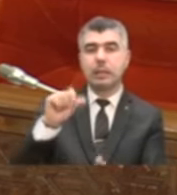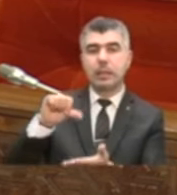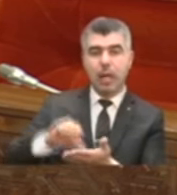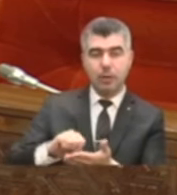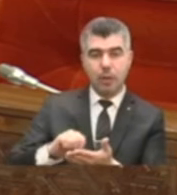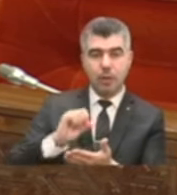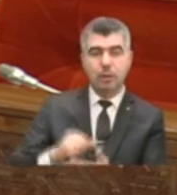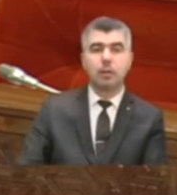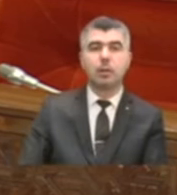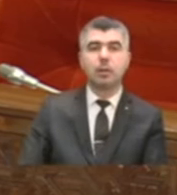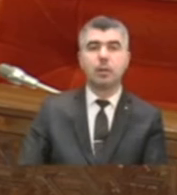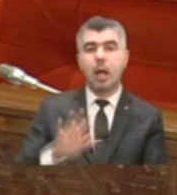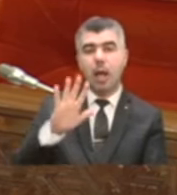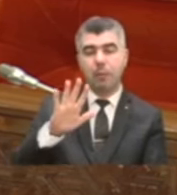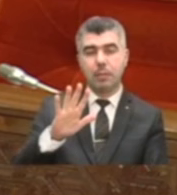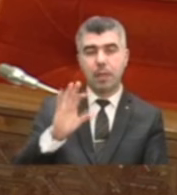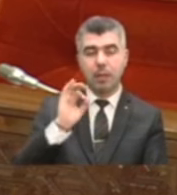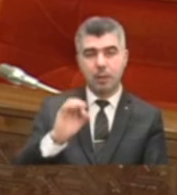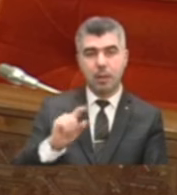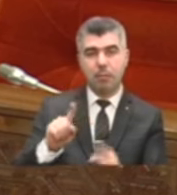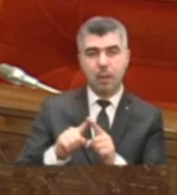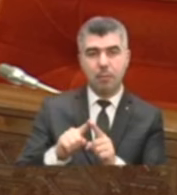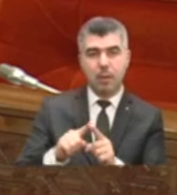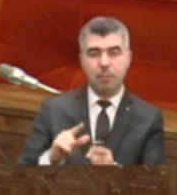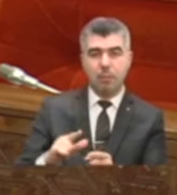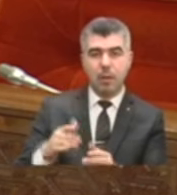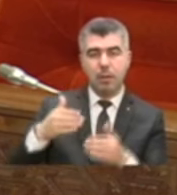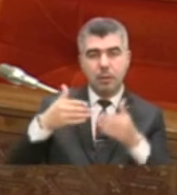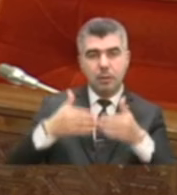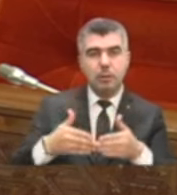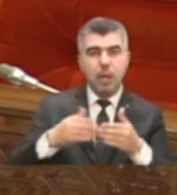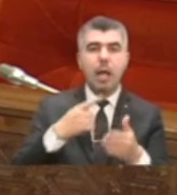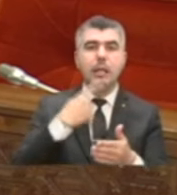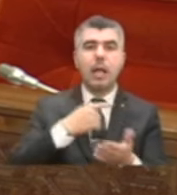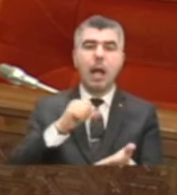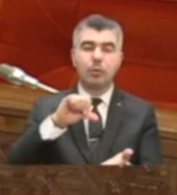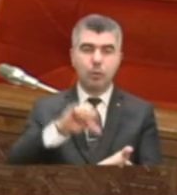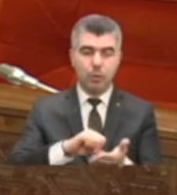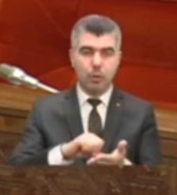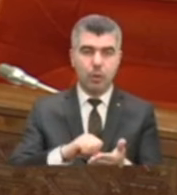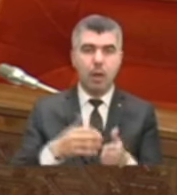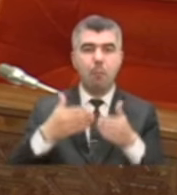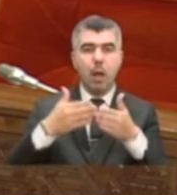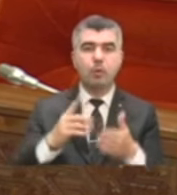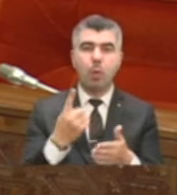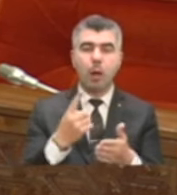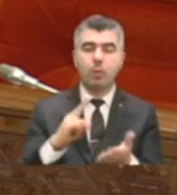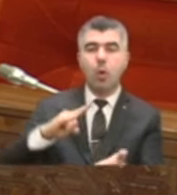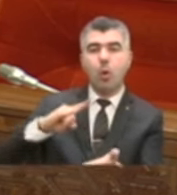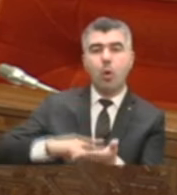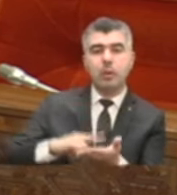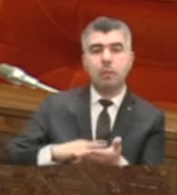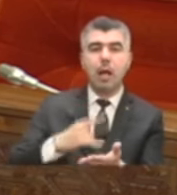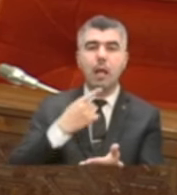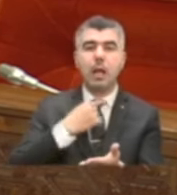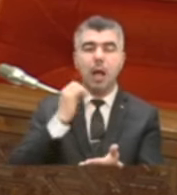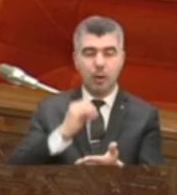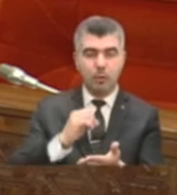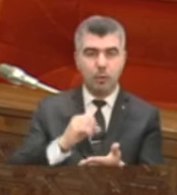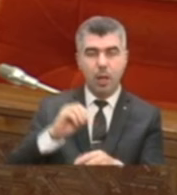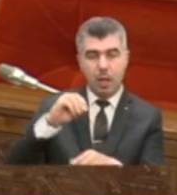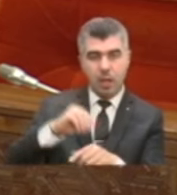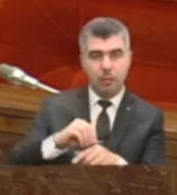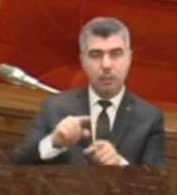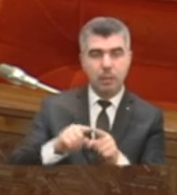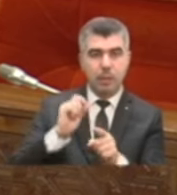وطريفة، 5 على مستوى الخط البحري ديال الناظور الميرية، سفينة على مستوى الحسيمة الناظور موتريل، وسفينة على مستوى